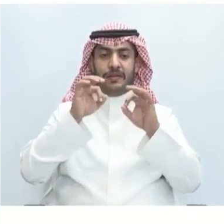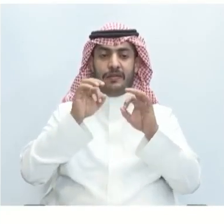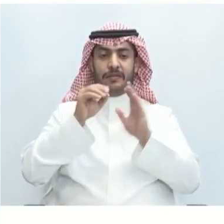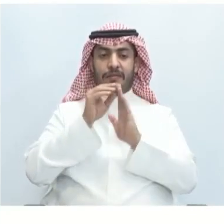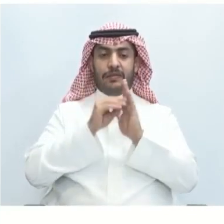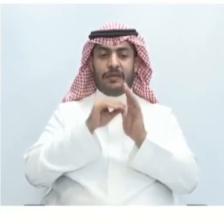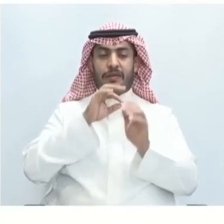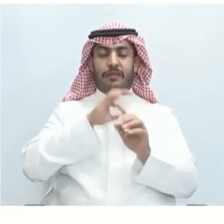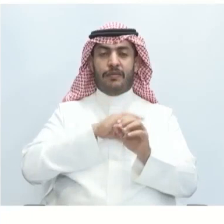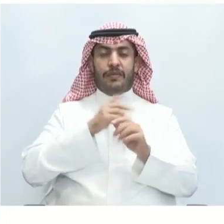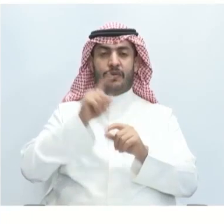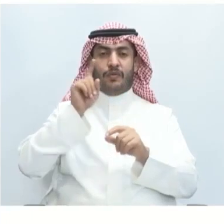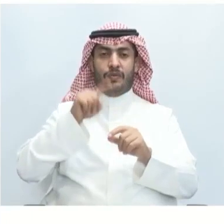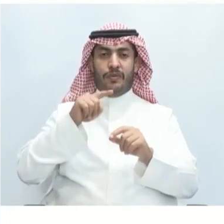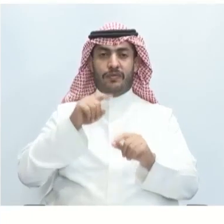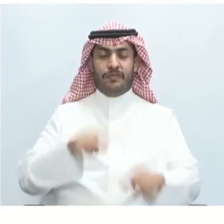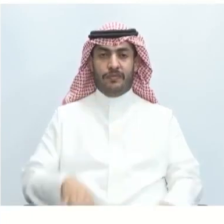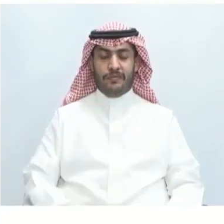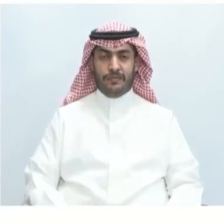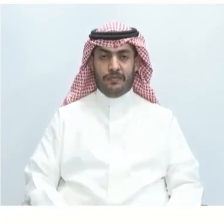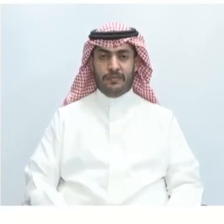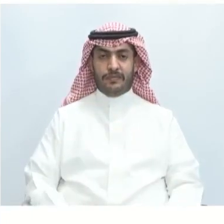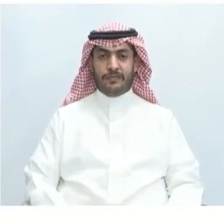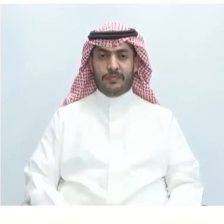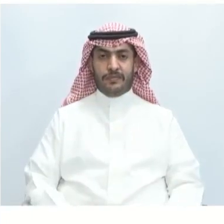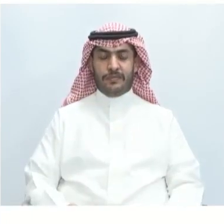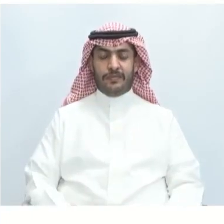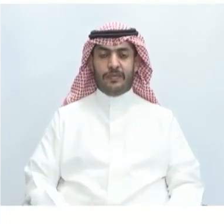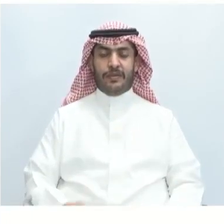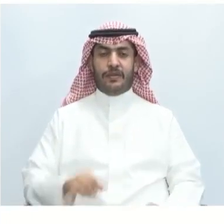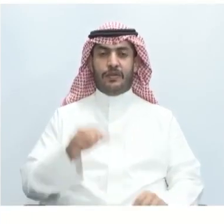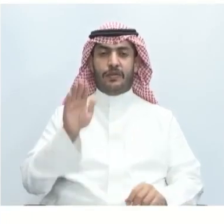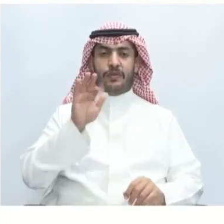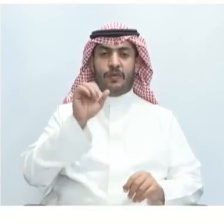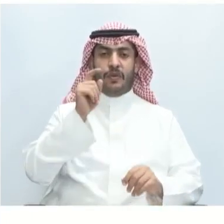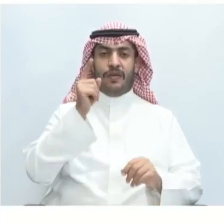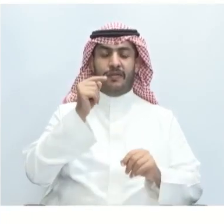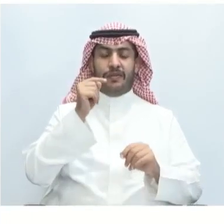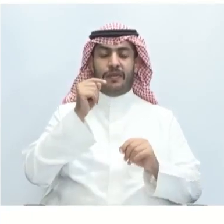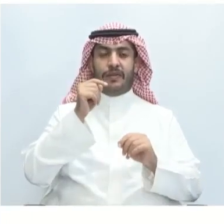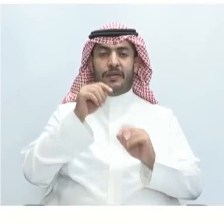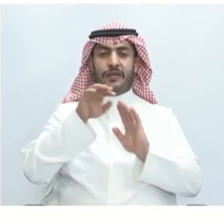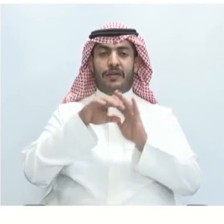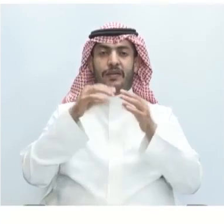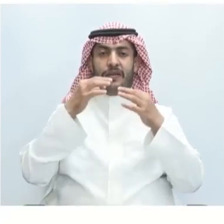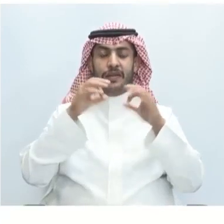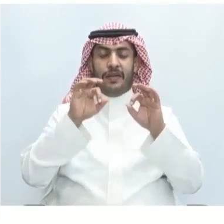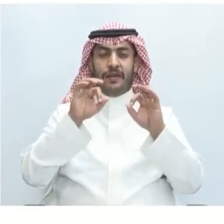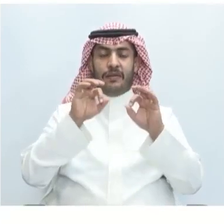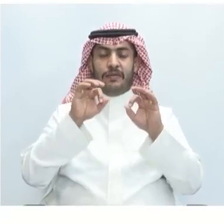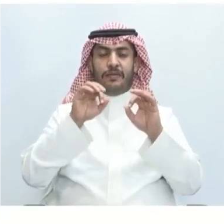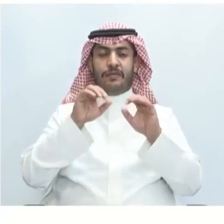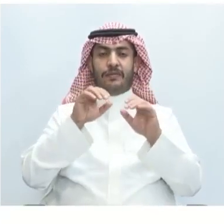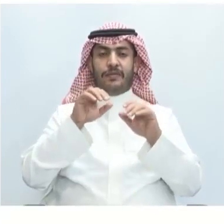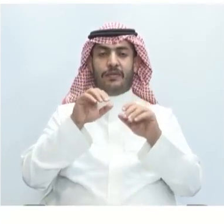بيان الربح الاجمالي اليومي اذا ستفعل اداه سولفر لتقليص اجمالي التكاليف الى حد